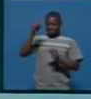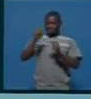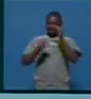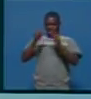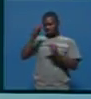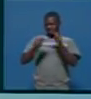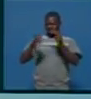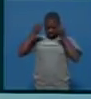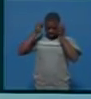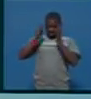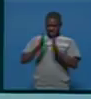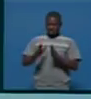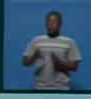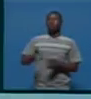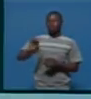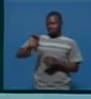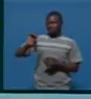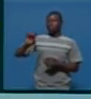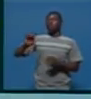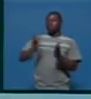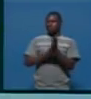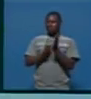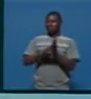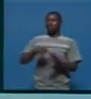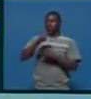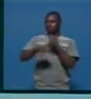s'agit d'une formation